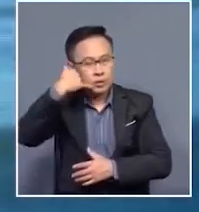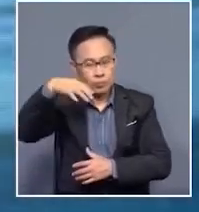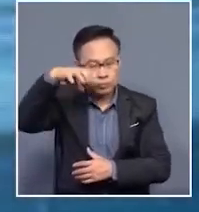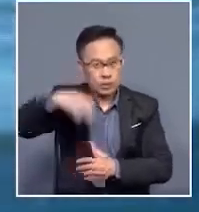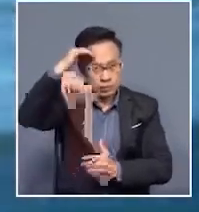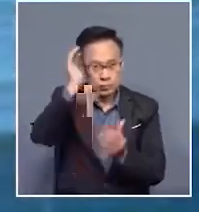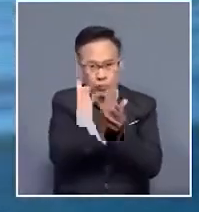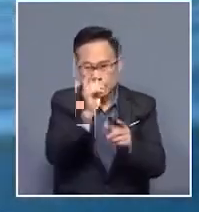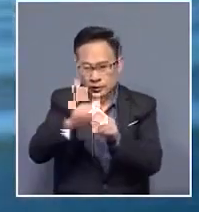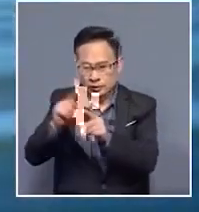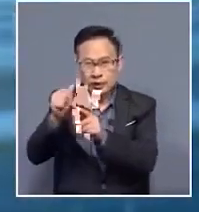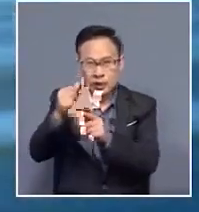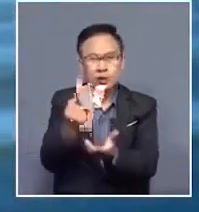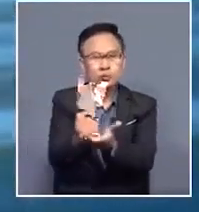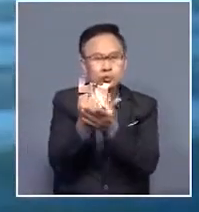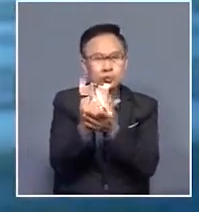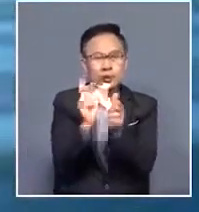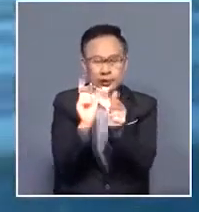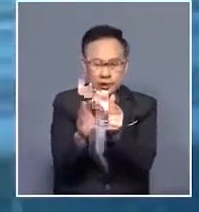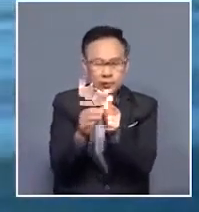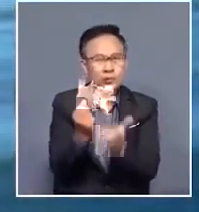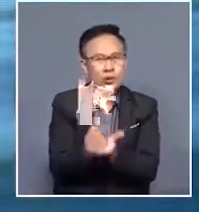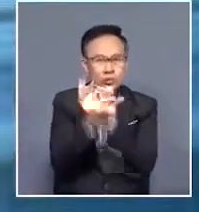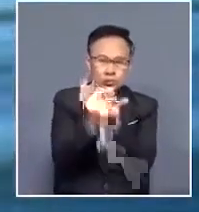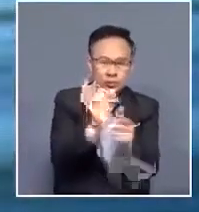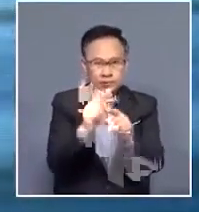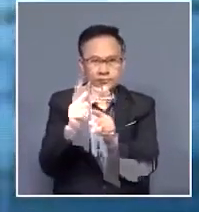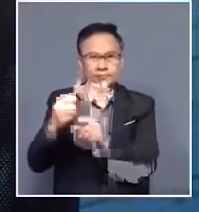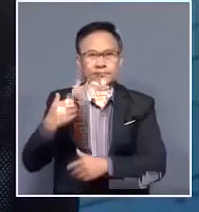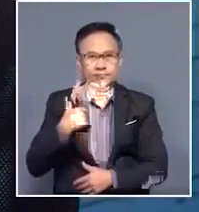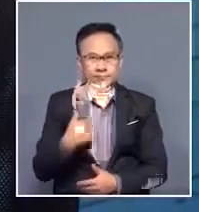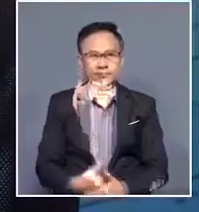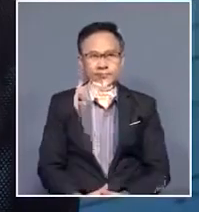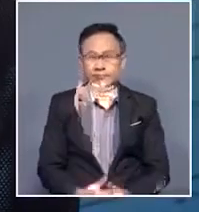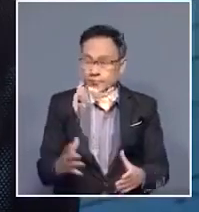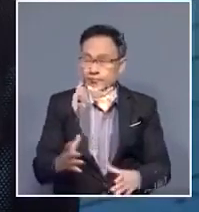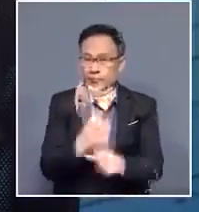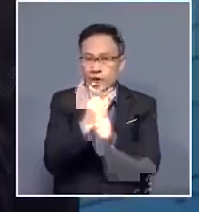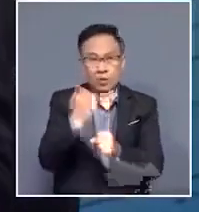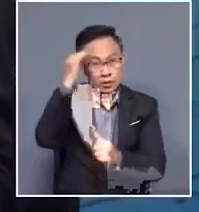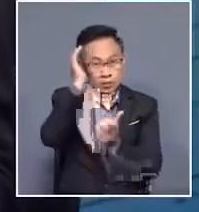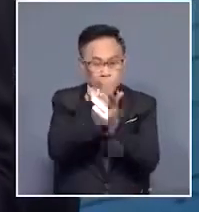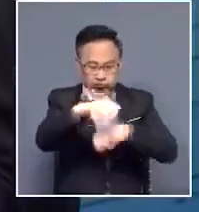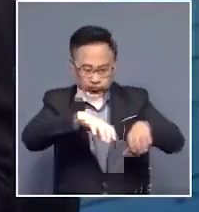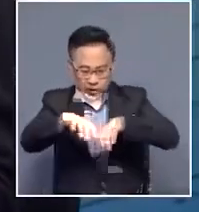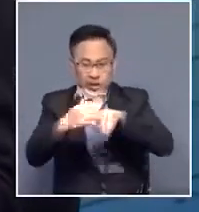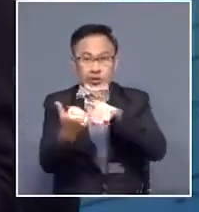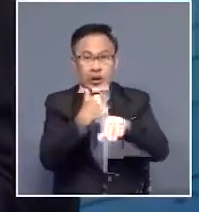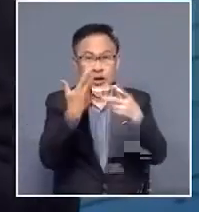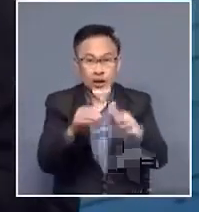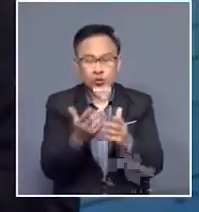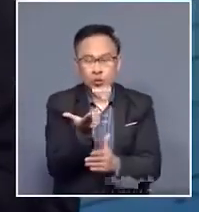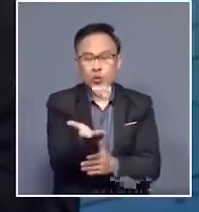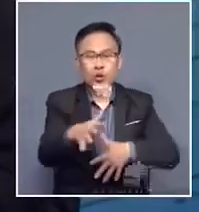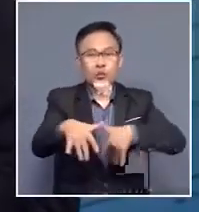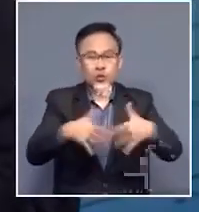ก็จะต่างกำหนดช่องทางให้เขาขอความช่วยเหลือได้ ค่ะหลักๆก็คือนอกจากทางตำรวจเตรียมพร้อมการจัดการจราจรแล้วก็ต้องขอความร่วมมือพี่น้องประ